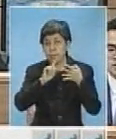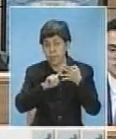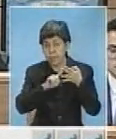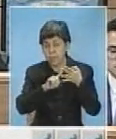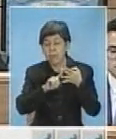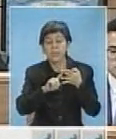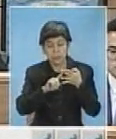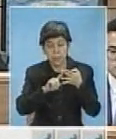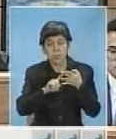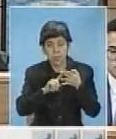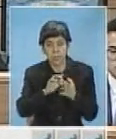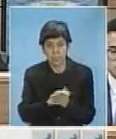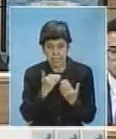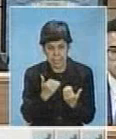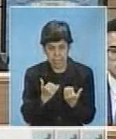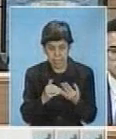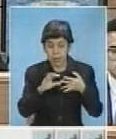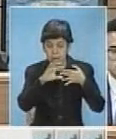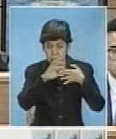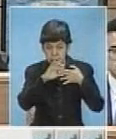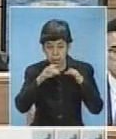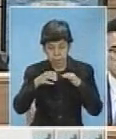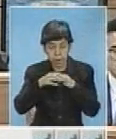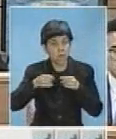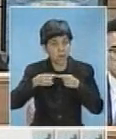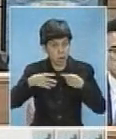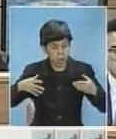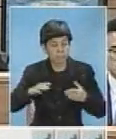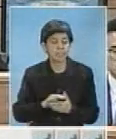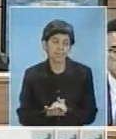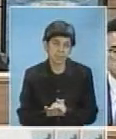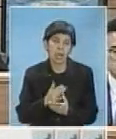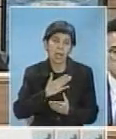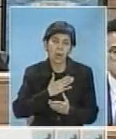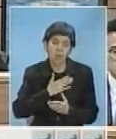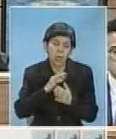นี่ก็เป็นตัวสะท้อนนะครับว่าในส่วนของฝ่ายค้านเองถึงแม้ว่า